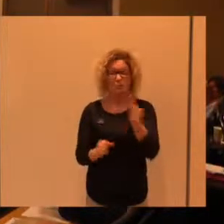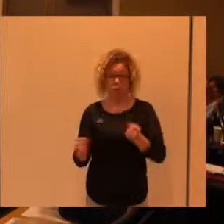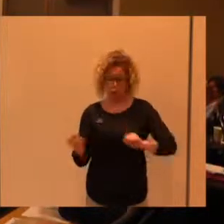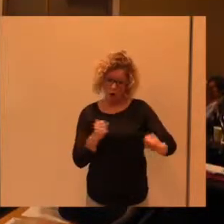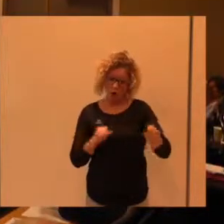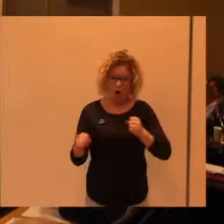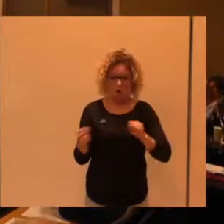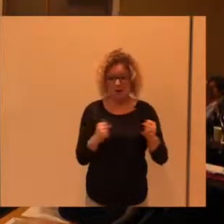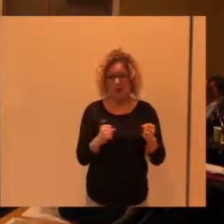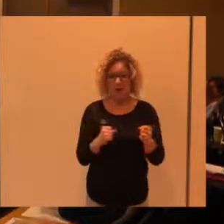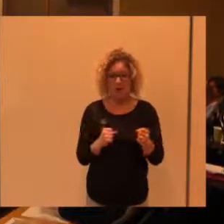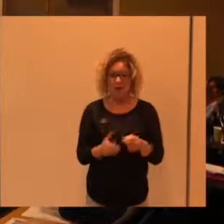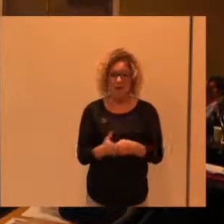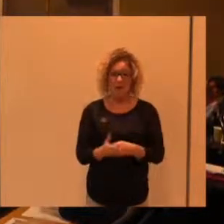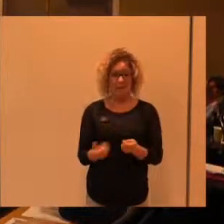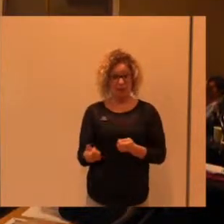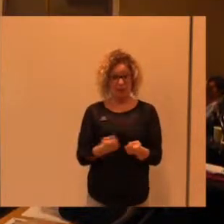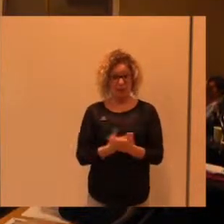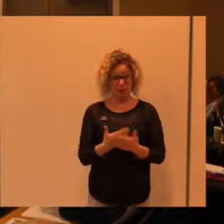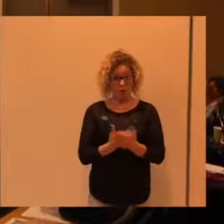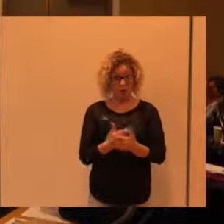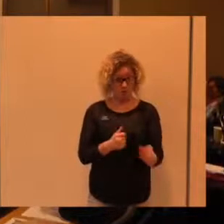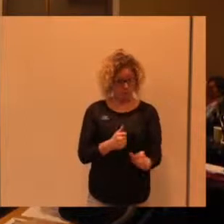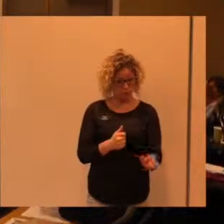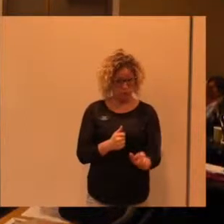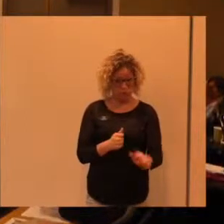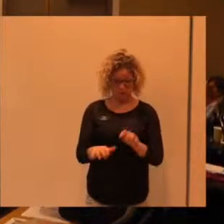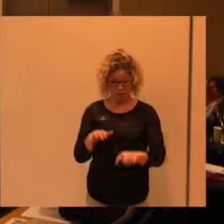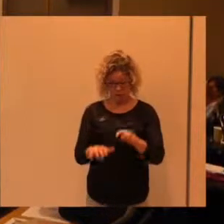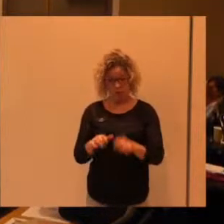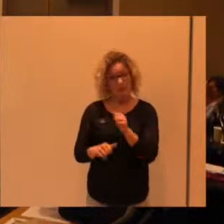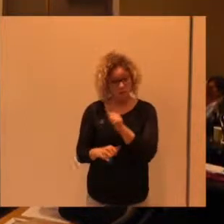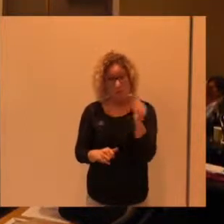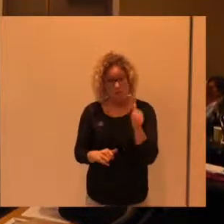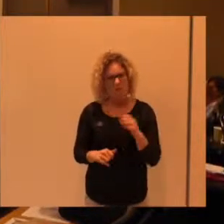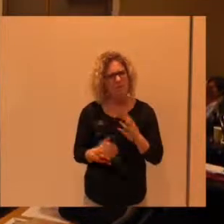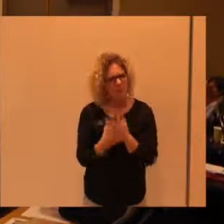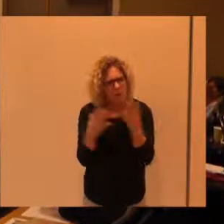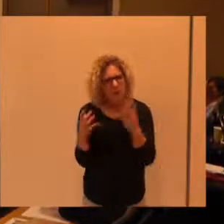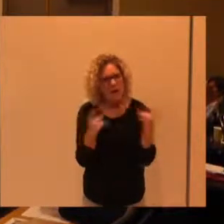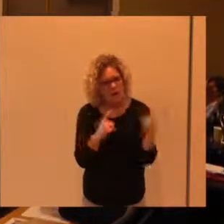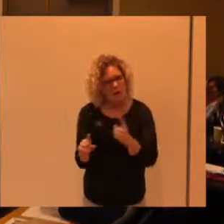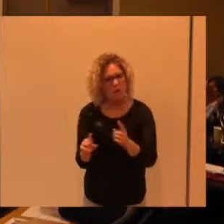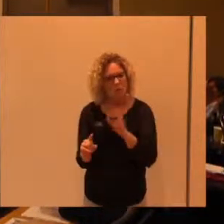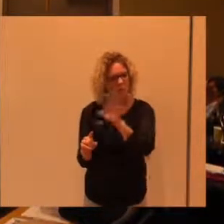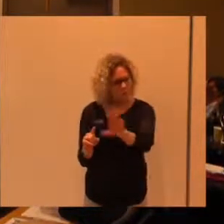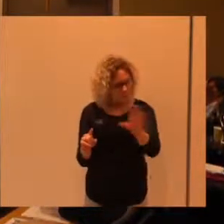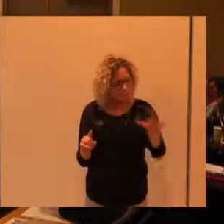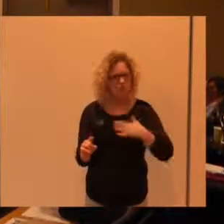sig, eller röra framförallt styra datorn eller styra de olika enheter som man hanterar. Så det är många människor av olika skäl